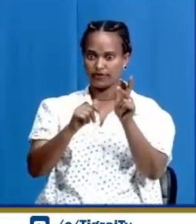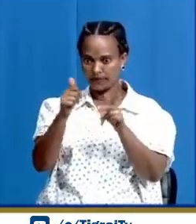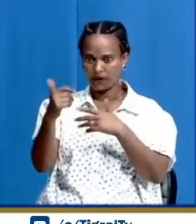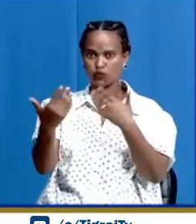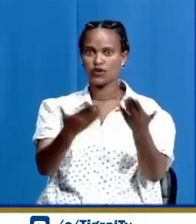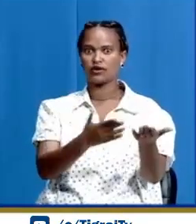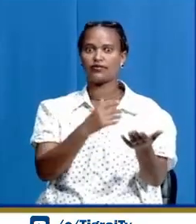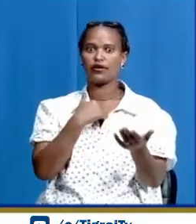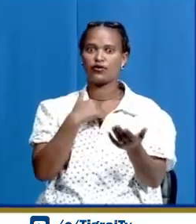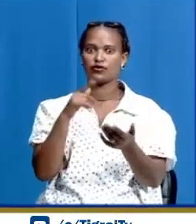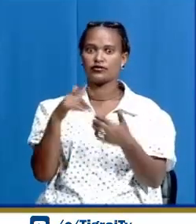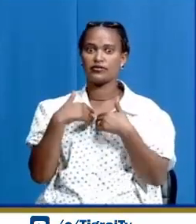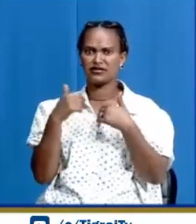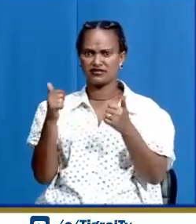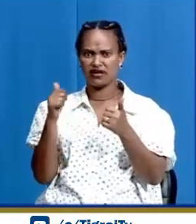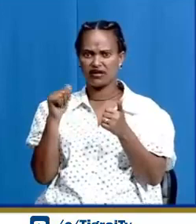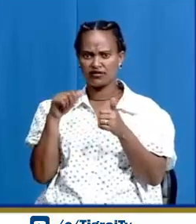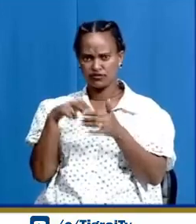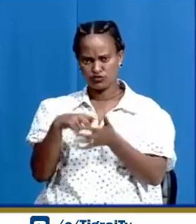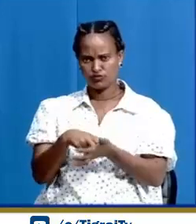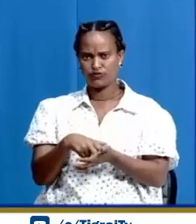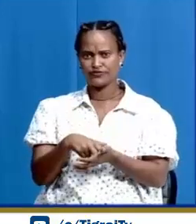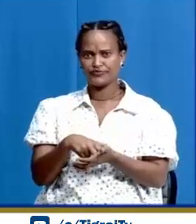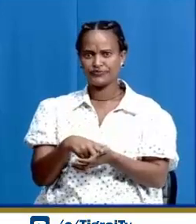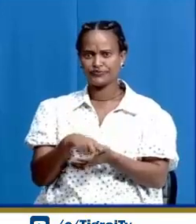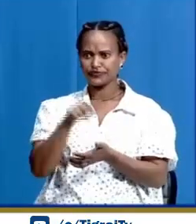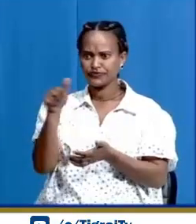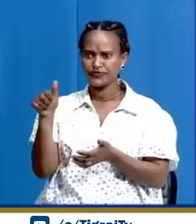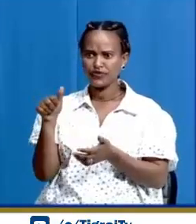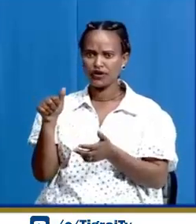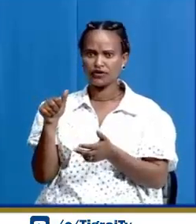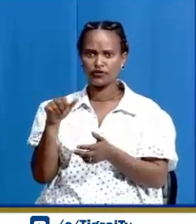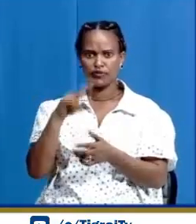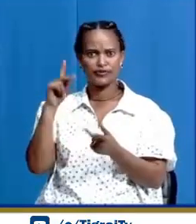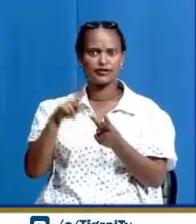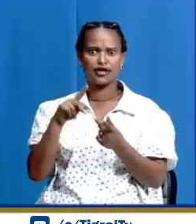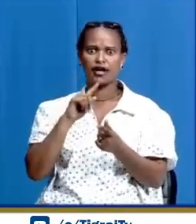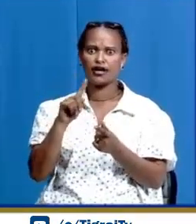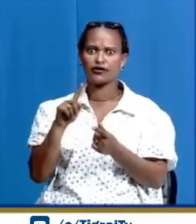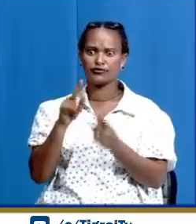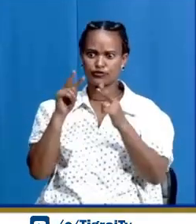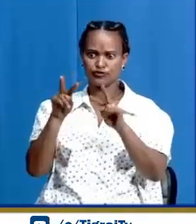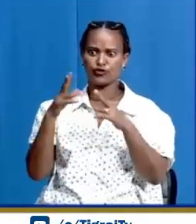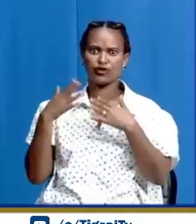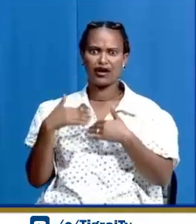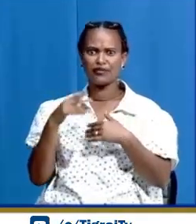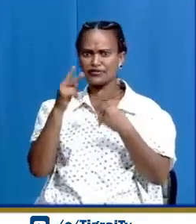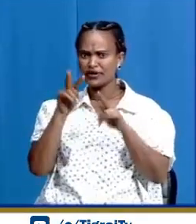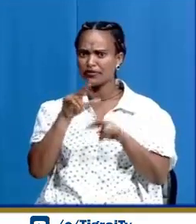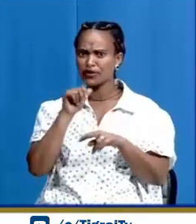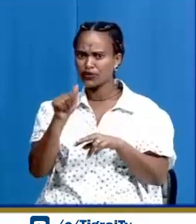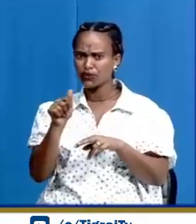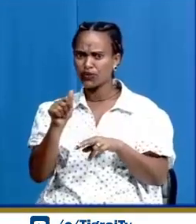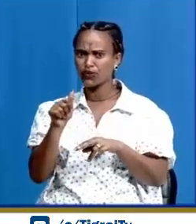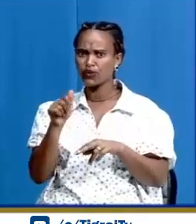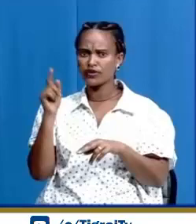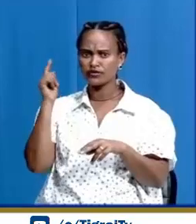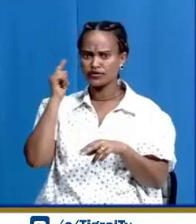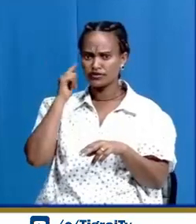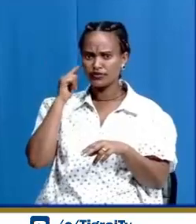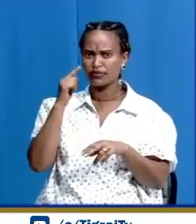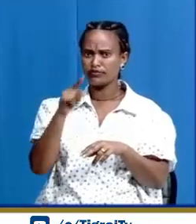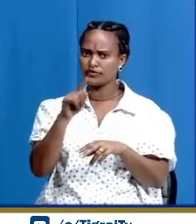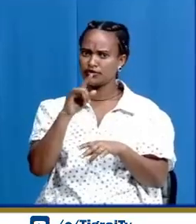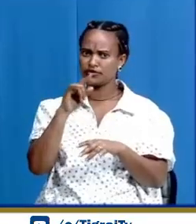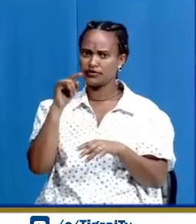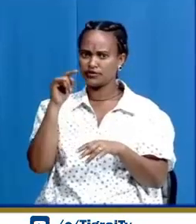ከቐርብ እኒአዋካ እቲ መንእሰይ ክስኮን ንሃቶም ውዲት ንስኻዕ እዩ ብዝምልከቶ ኣካል ብዘይምልከቶ ኣካል እዚ ሰሚዕ እዮ እዚ ብለ ኢሉ